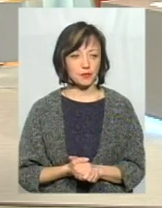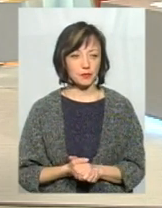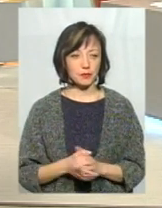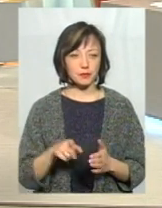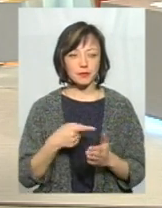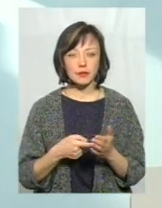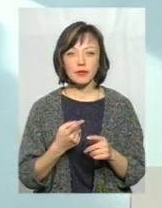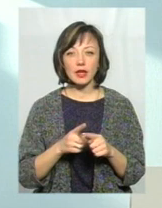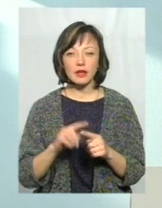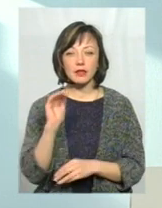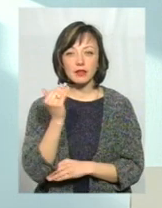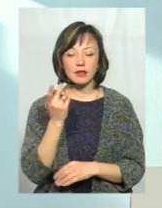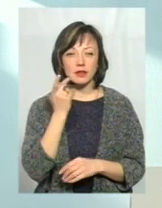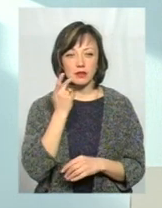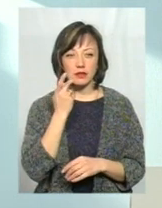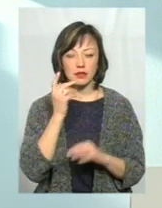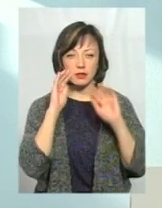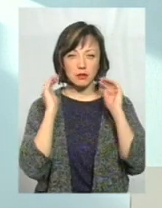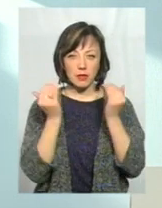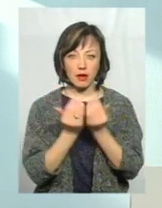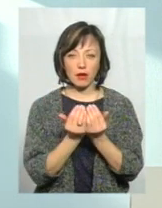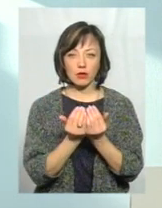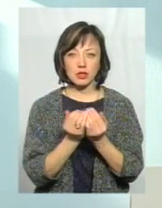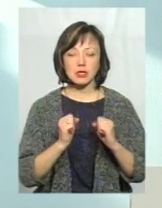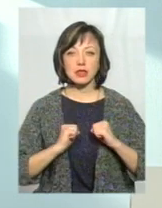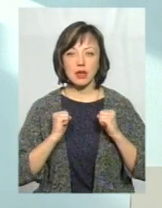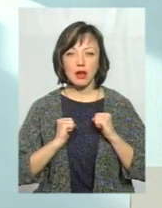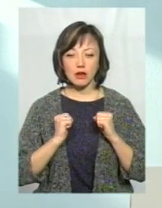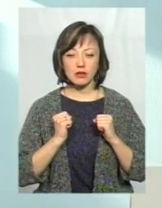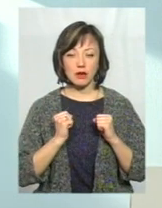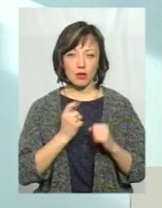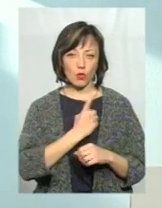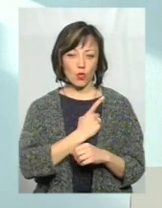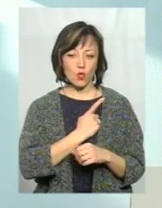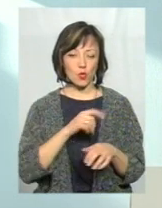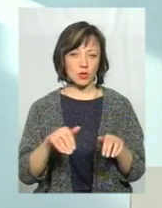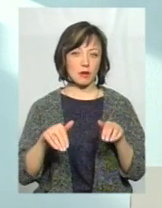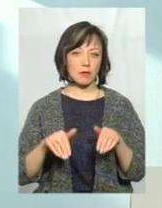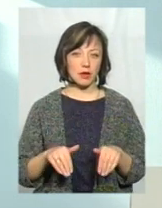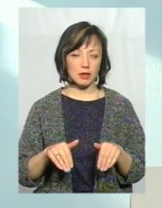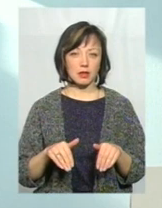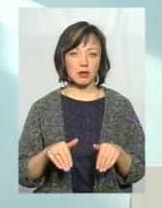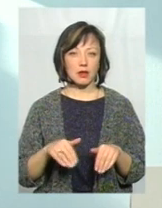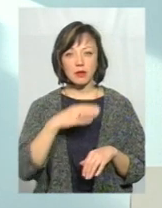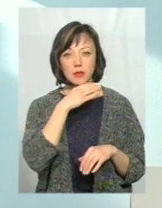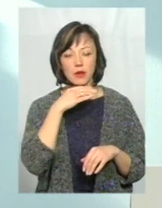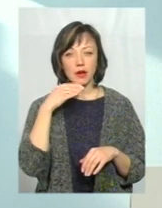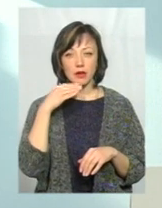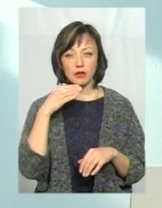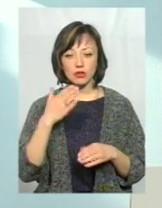Та дитина, як правило, замикається, старається усамітнитися. Досить велику